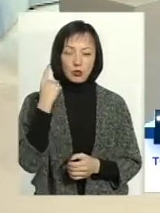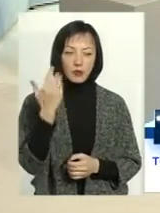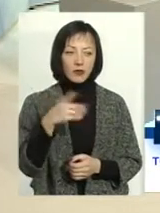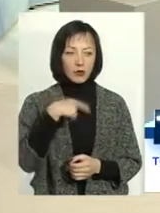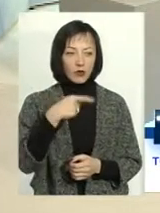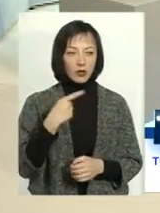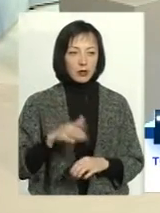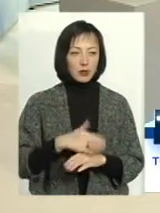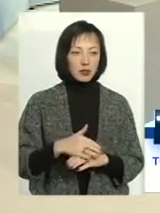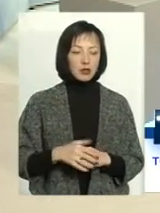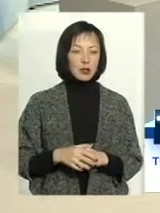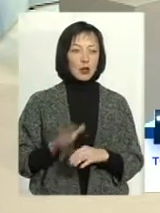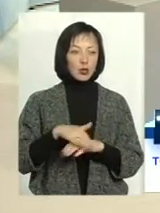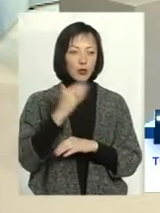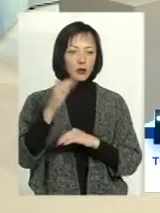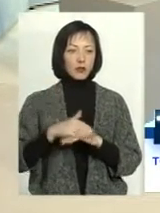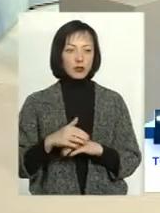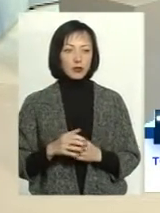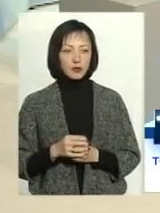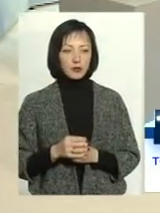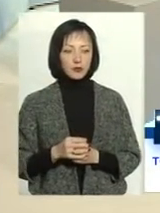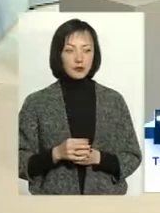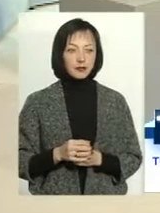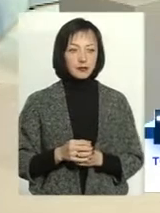вас. Говоріть. Добрий вечір. Добрий вечір.